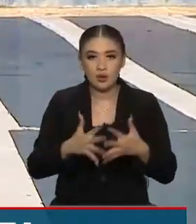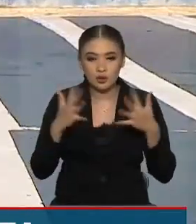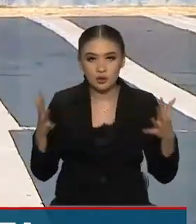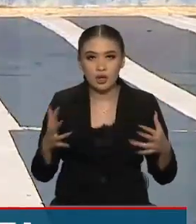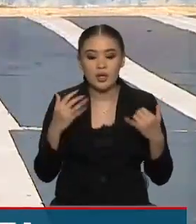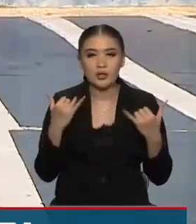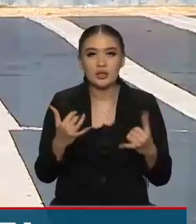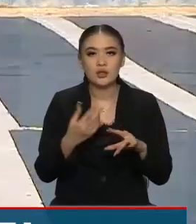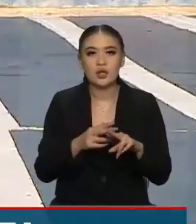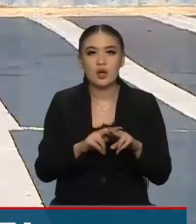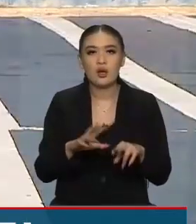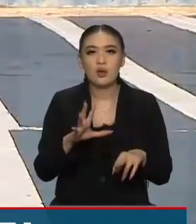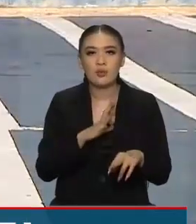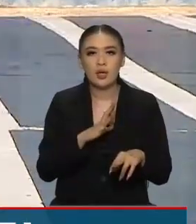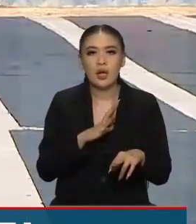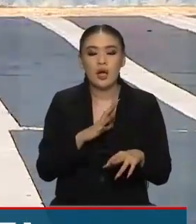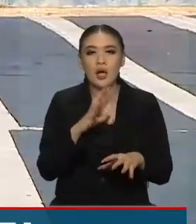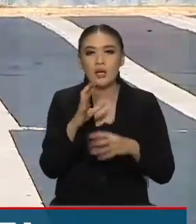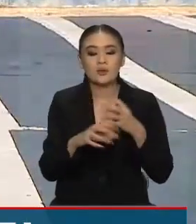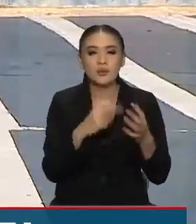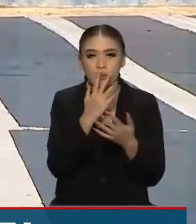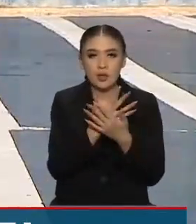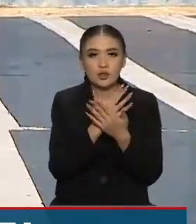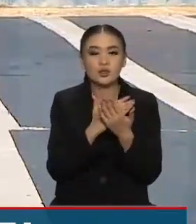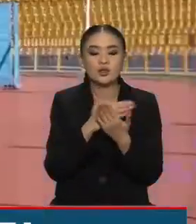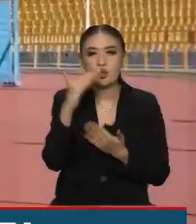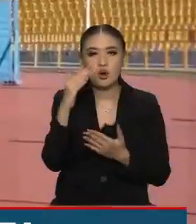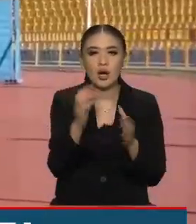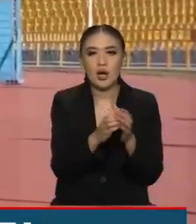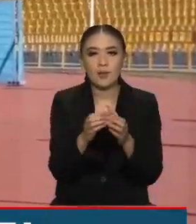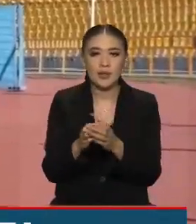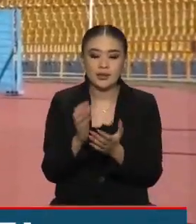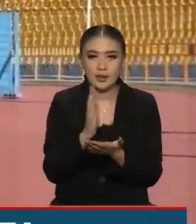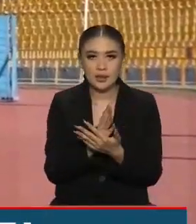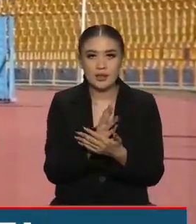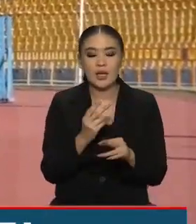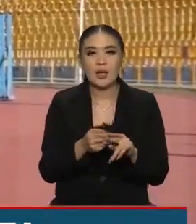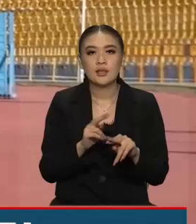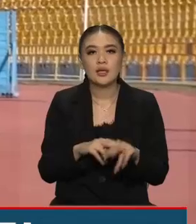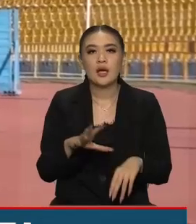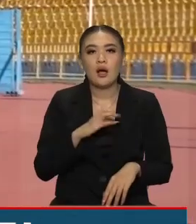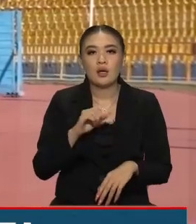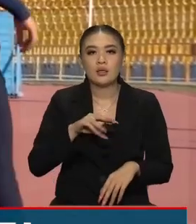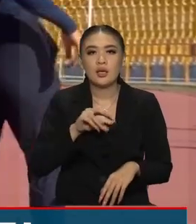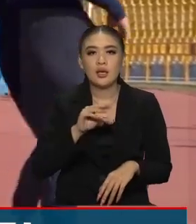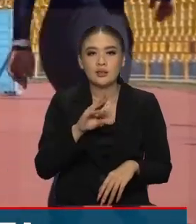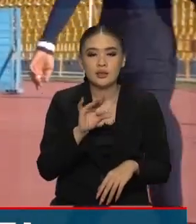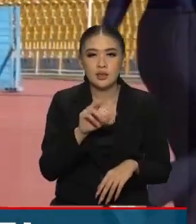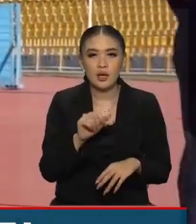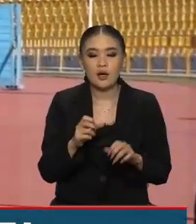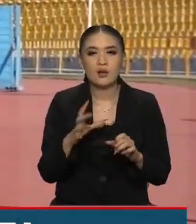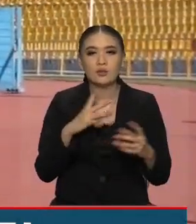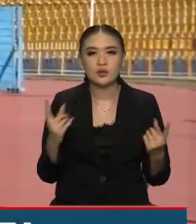Біздің ұлттық құрама команда әлемдегі көрсеткіштері жоғары командалар болып есептеледі. Айдана жеңіл атлетикамен 18 жасынан